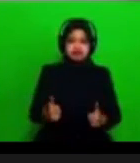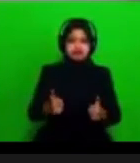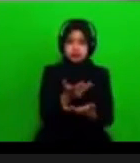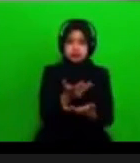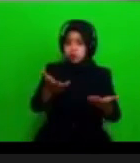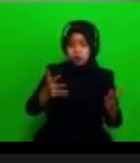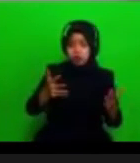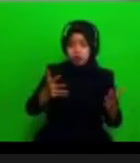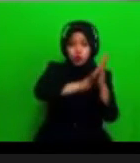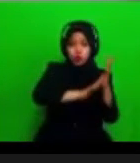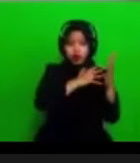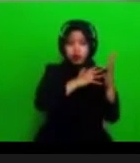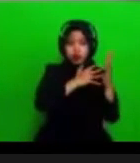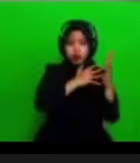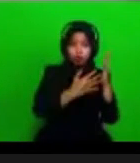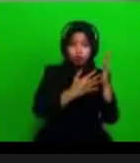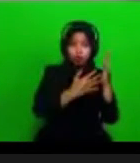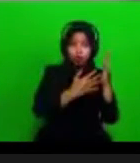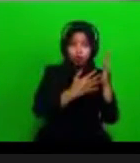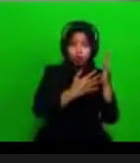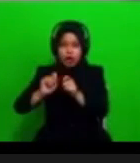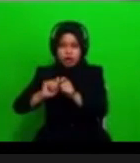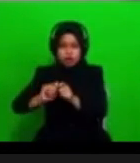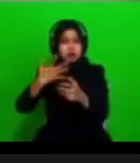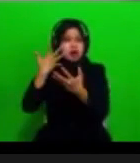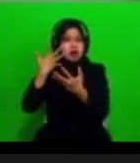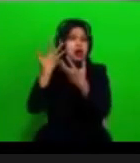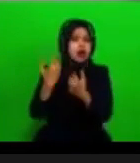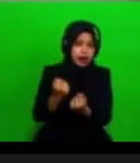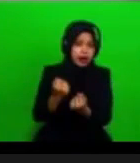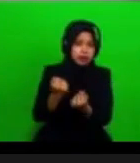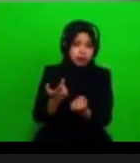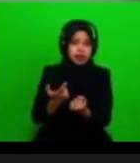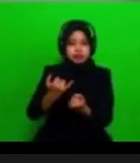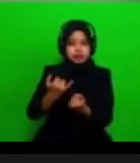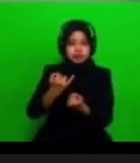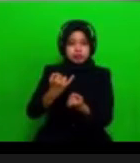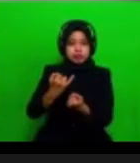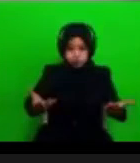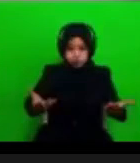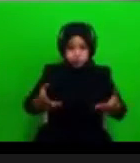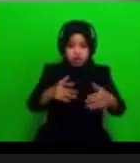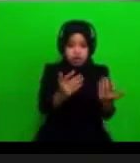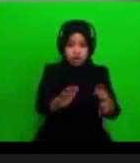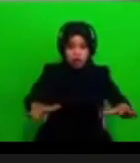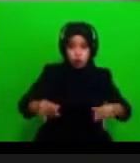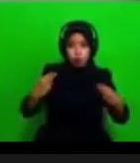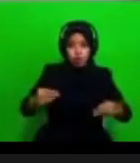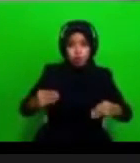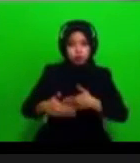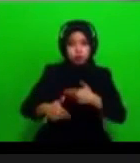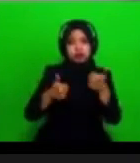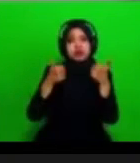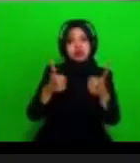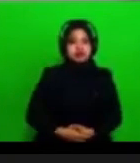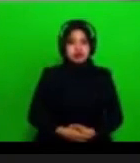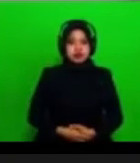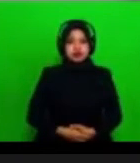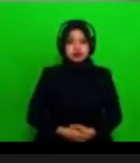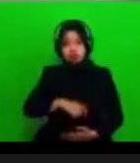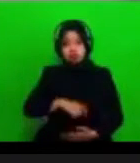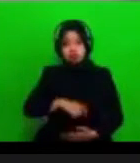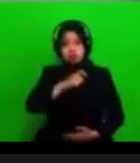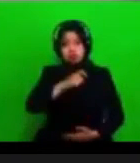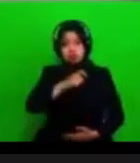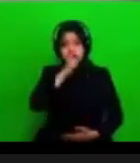mungkin kurikulum yang dirancang diharapkan dapat mendidik insan berkualitas bagi masa depan.